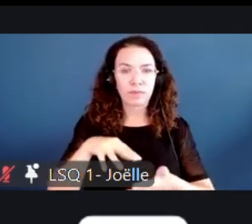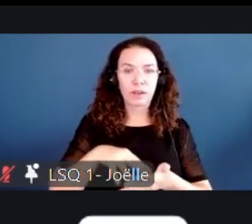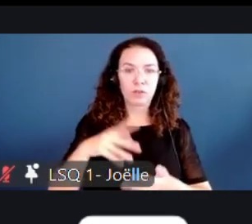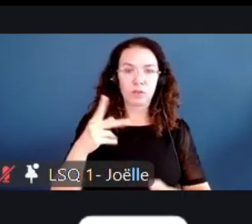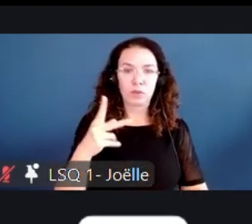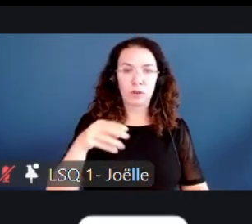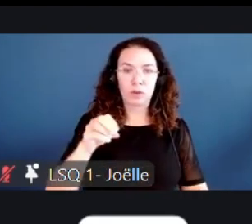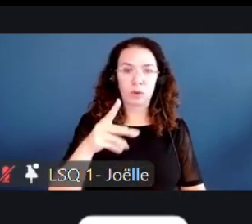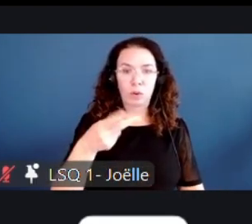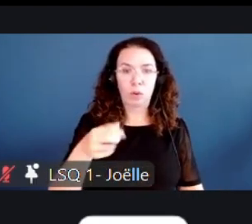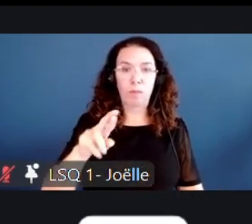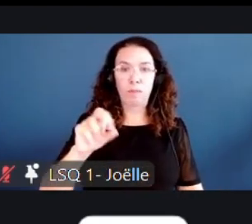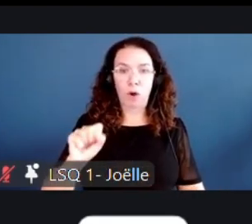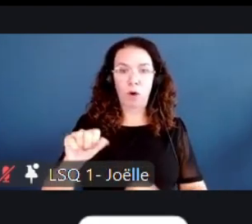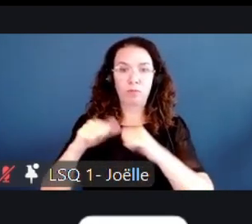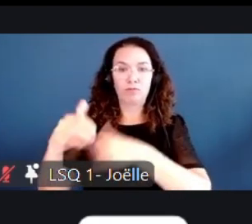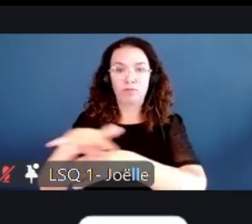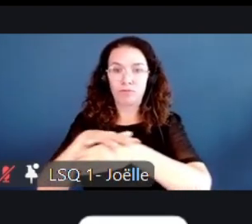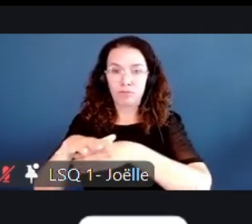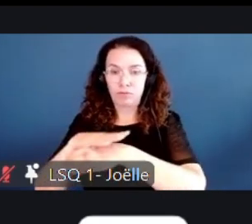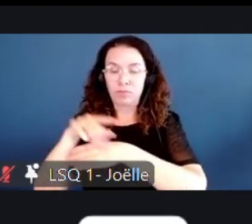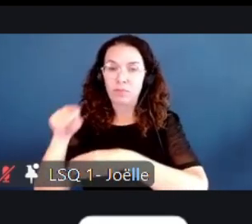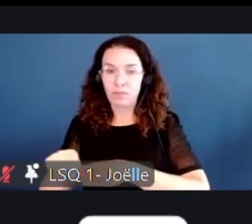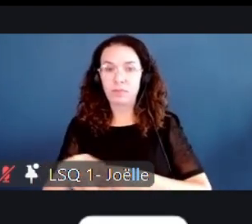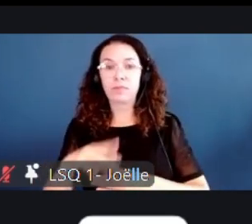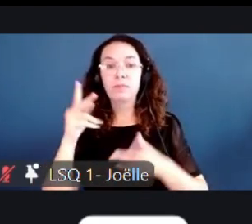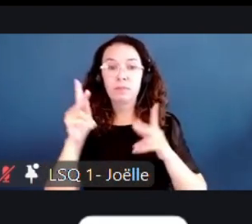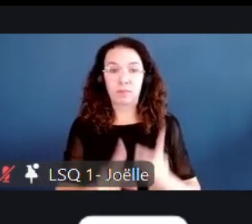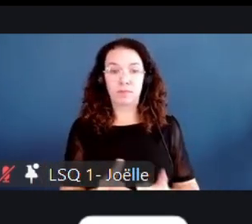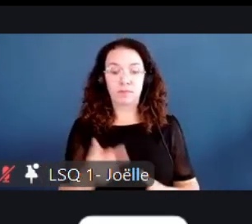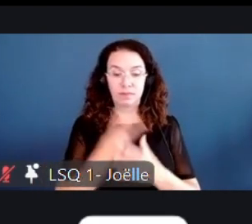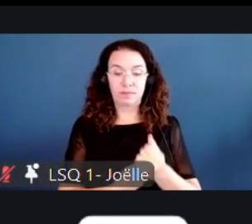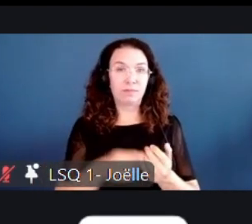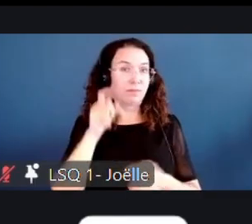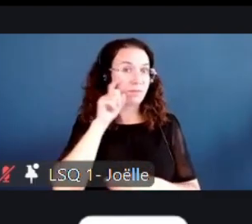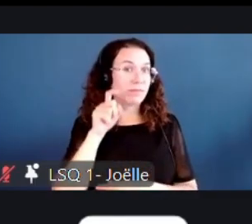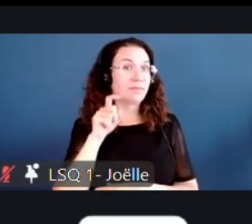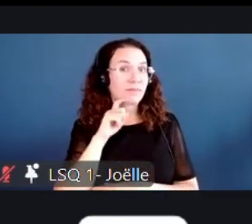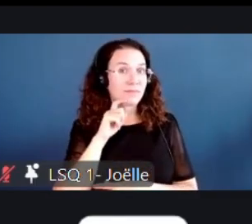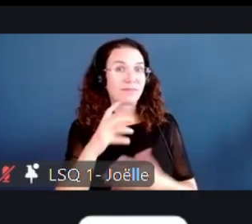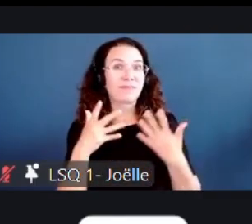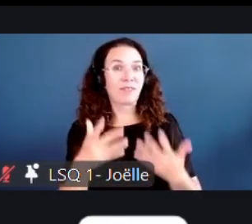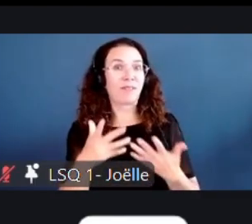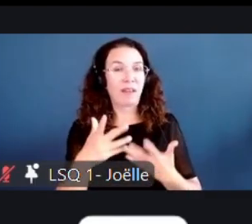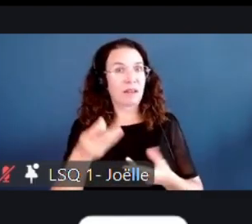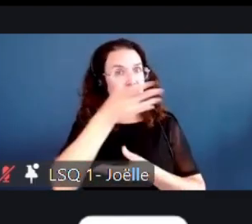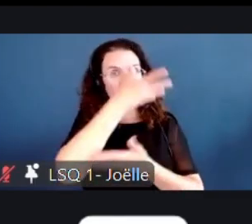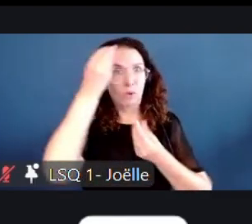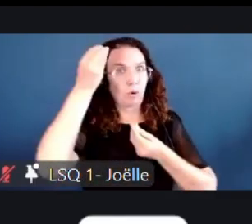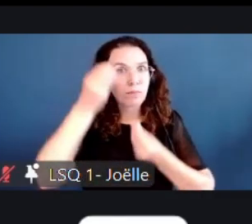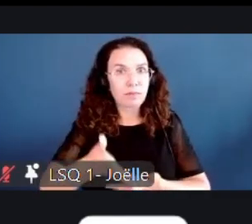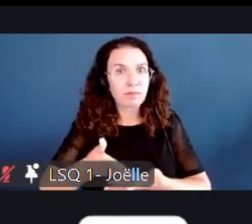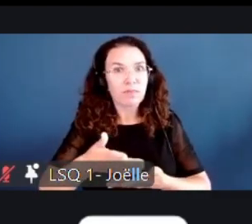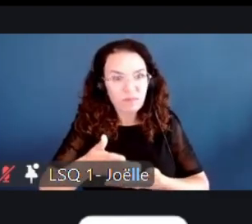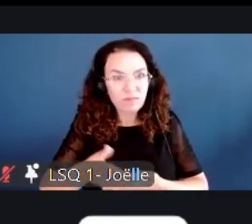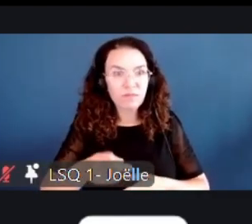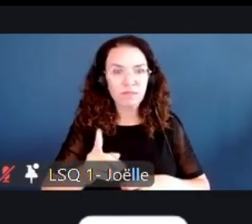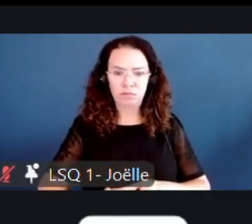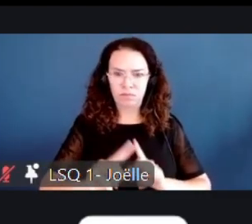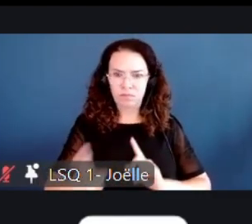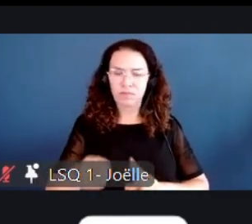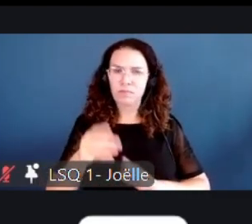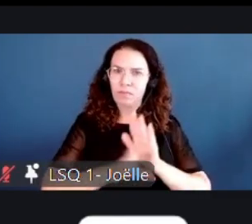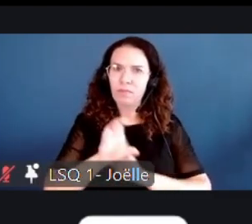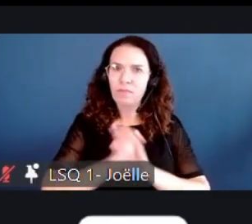ses collaboratrices soulignent notamment que les personnes intersexes ne sont souvent pas informées du fait qu'elles ont une variation